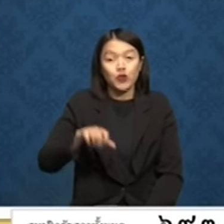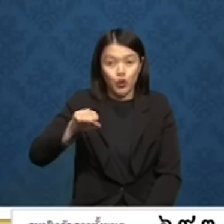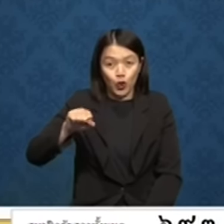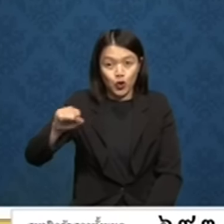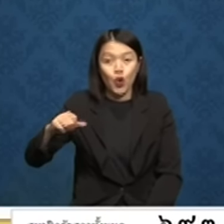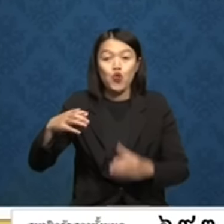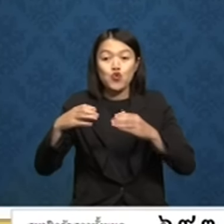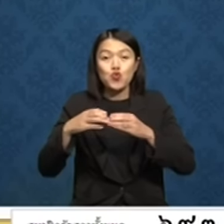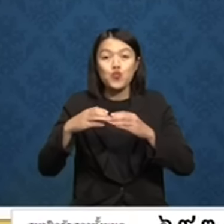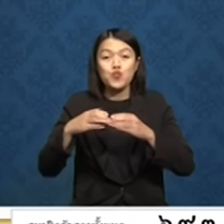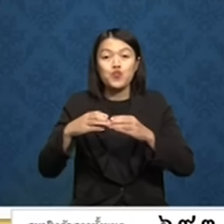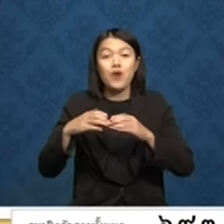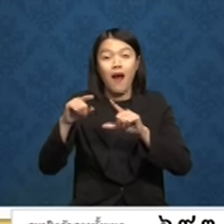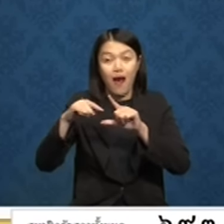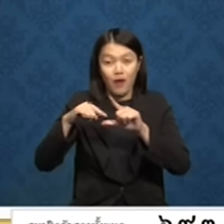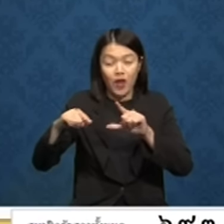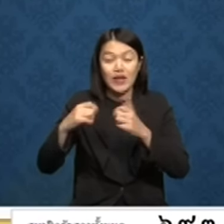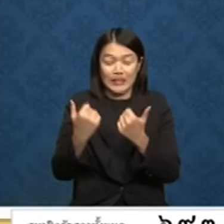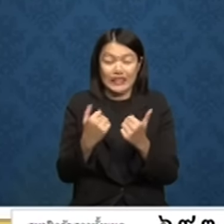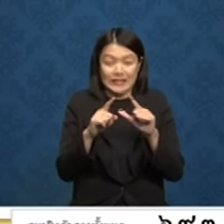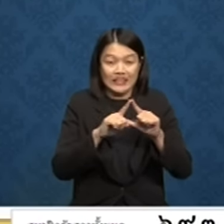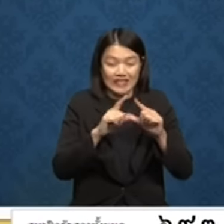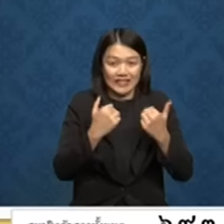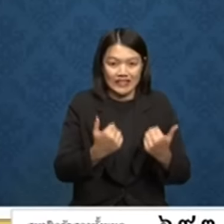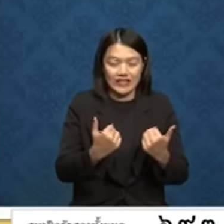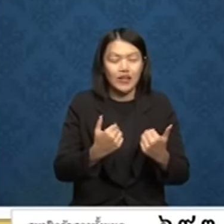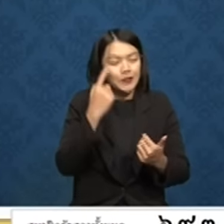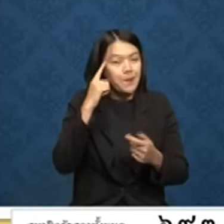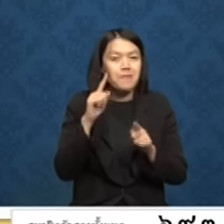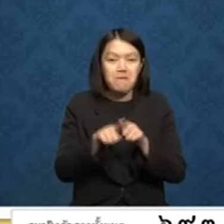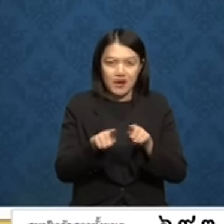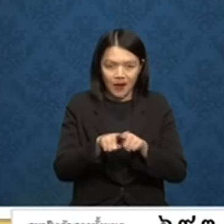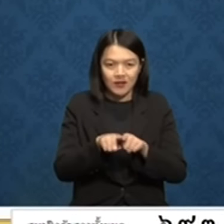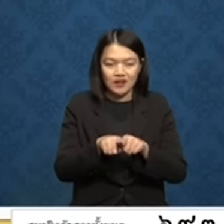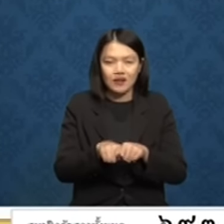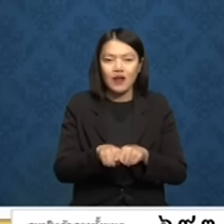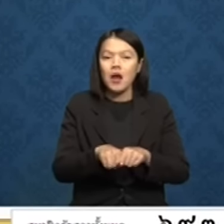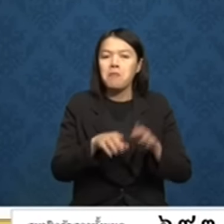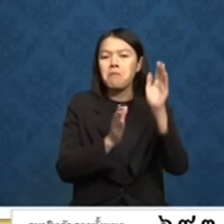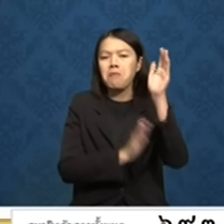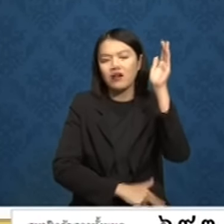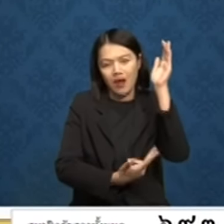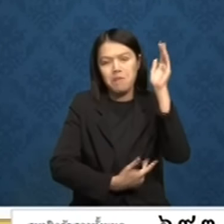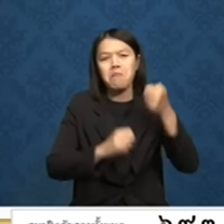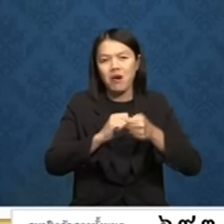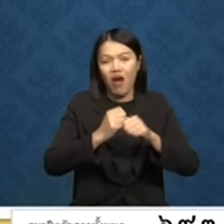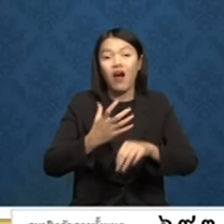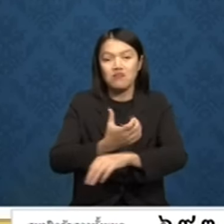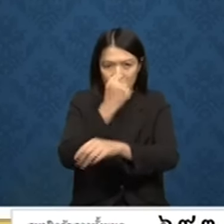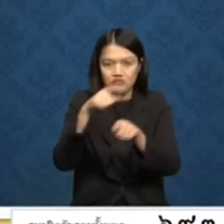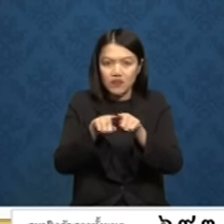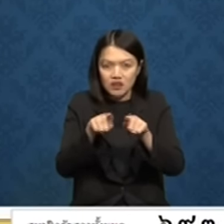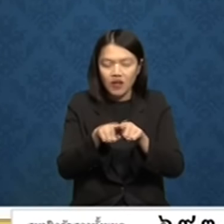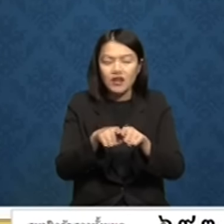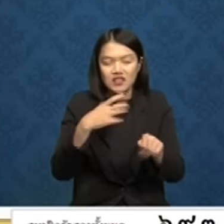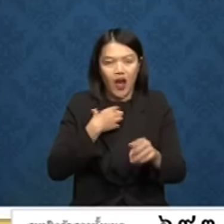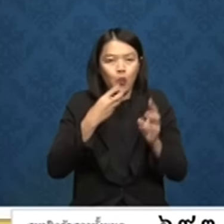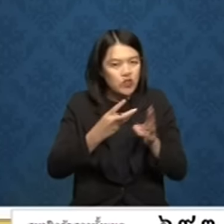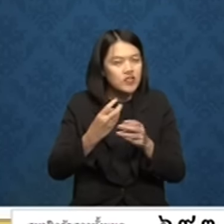ไกลและเดิมนะครับพรรคประชาชนในปัจจุบันเนี่ยเราก็มองเหมือนกันครับว่าปัญหาในจังหวัดชายแดนภาคใต้เป็นมหาการเมืองและต้องการทางออกทาง